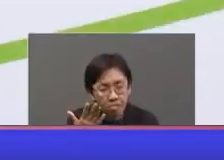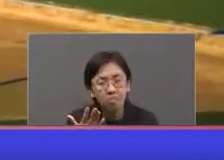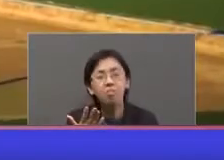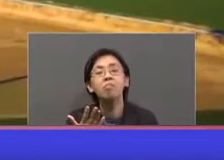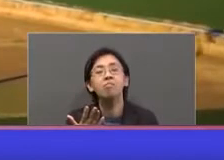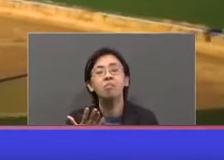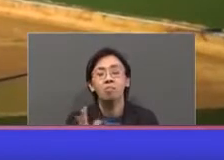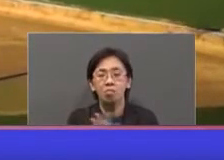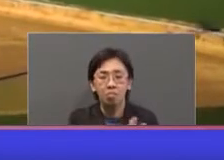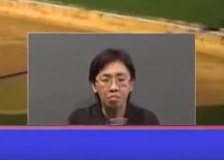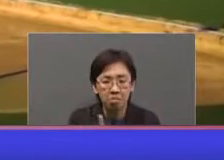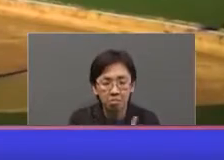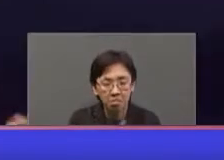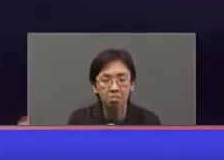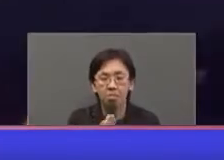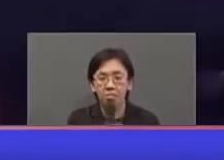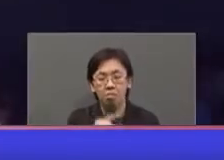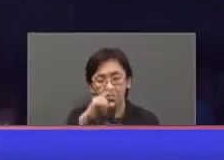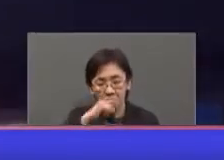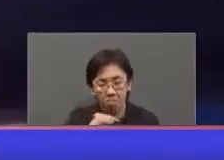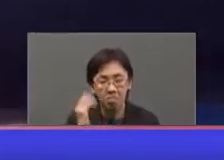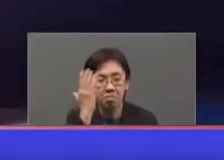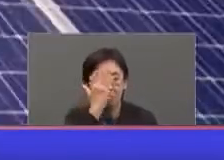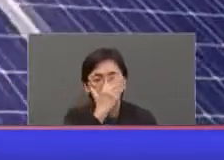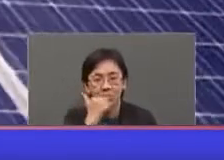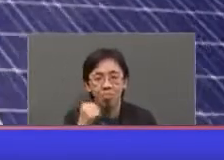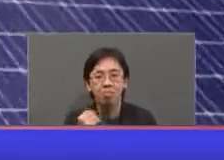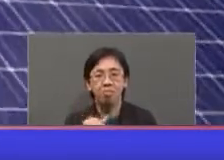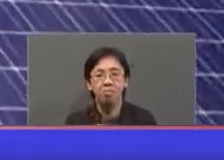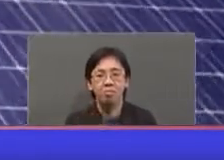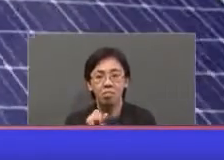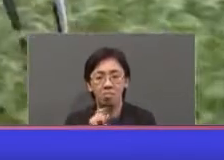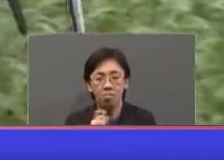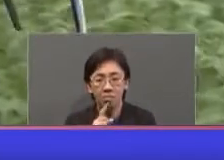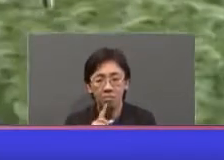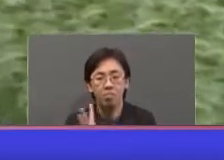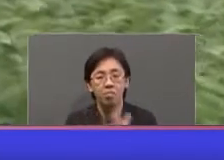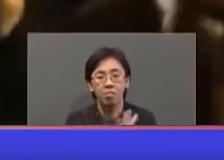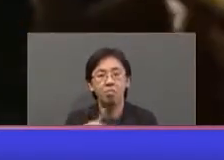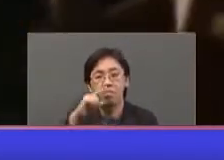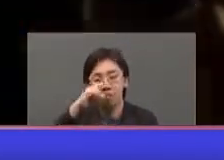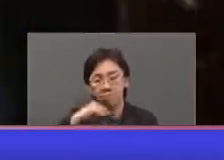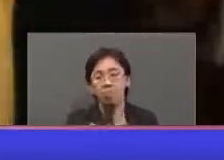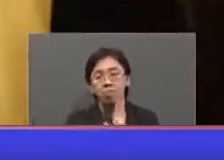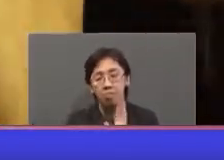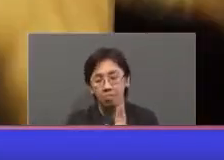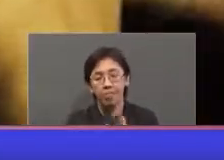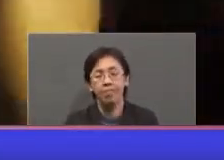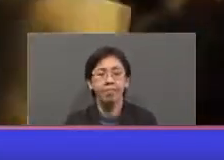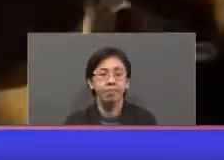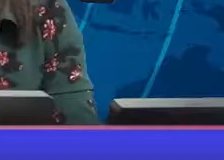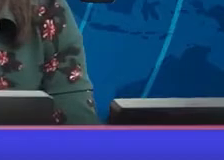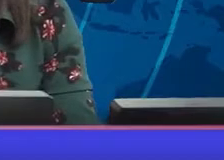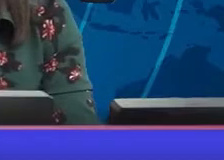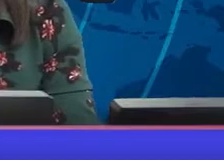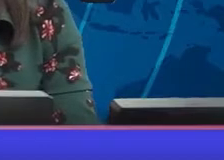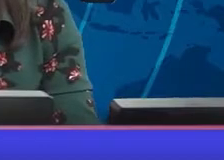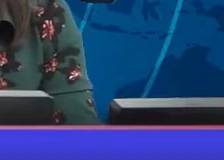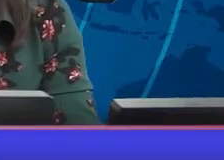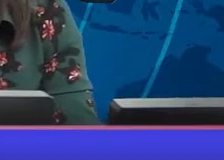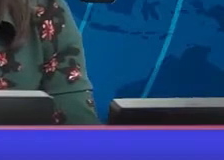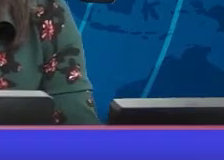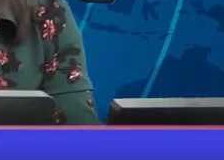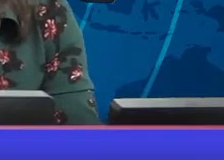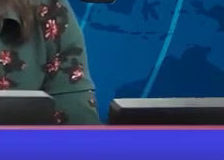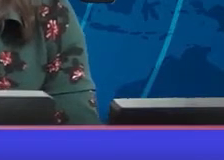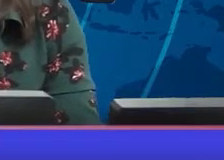ณเอกวินคะไทยแน่นอนก็การเป็นเจ้าภาพครั้งนี้ของเราก็เกือบ20ปีแล้วแหละที่เราเคยเป็นเจ้าภาพมาครั้